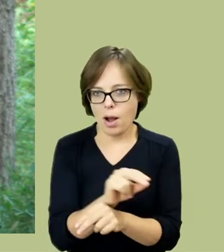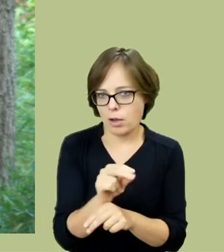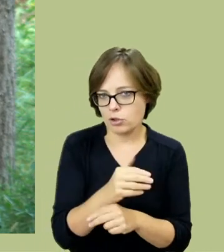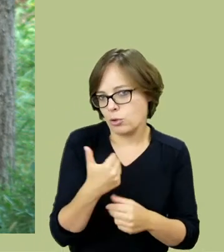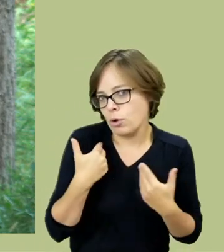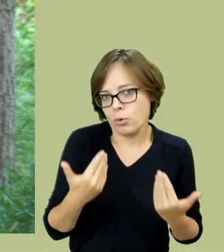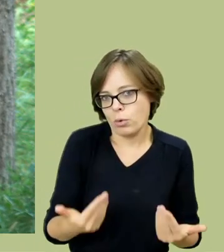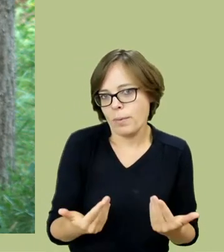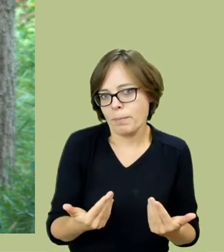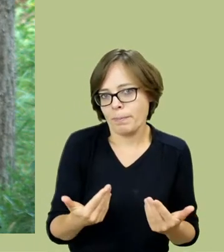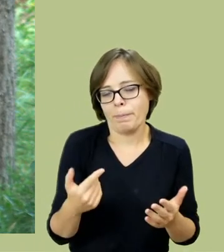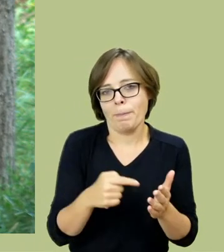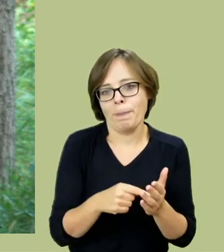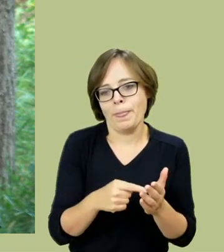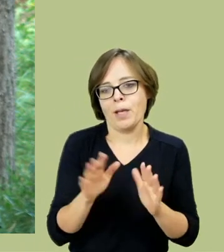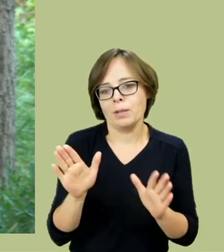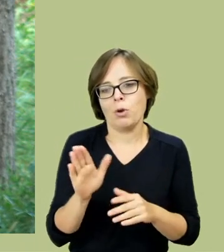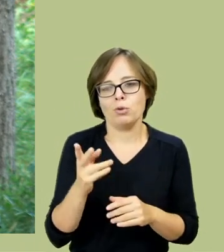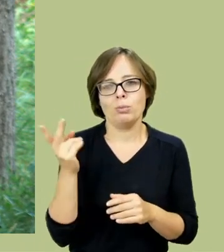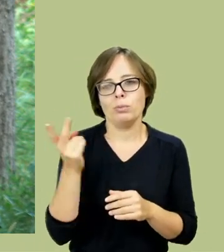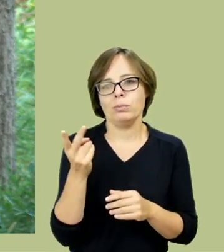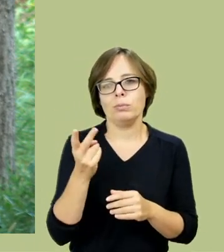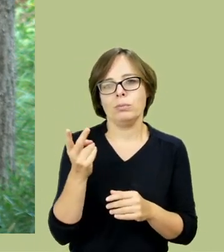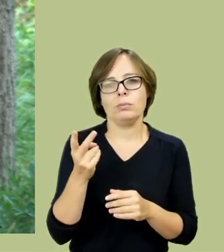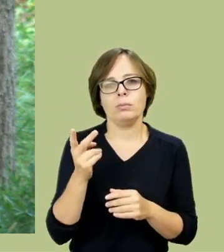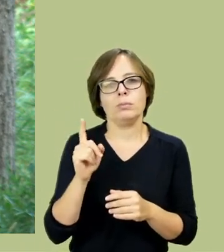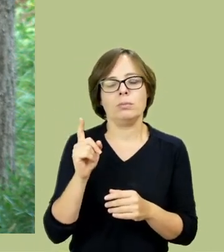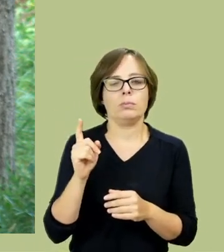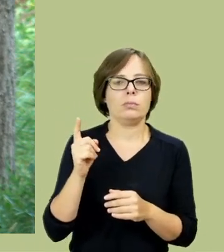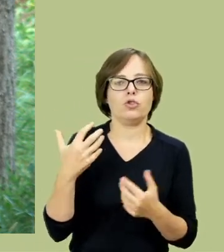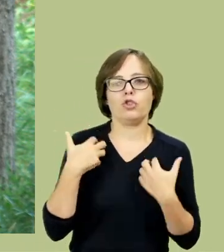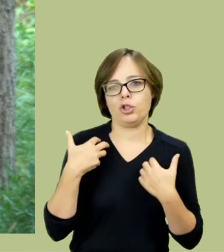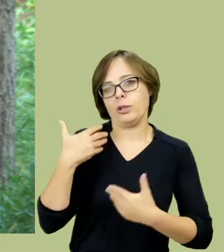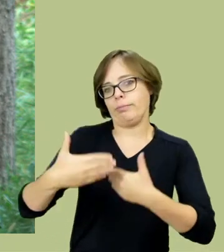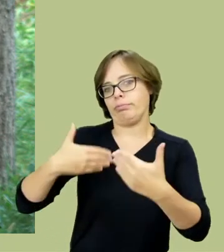ten sposób się potoczyły już zagraniczne losy